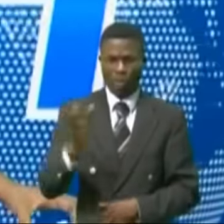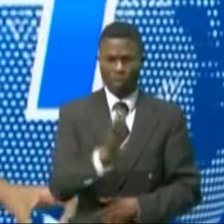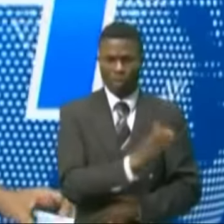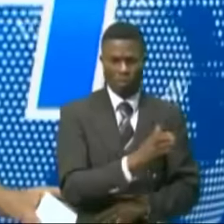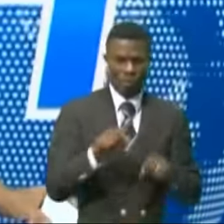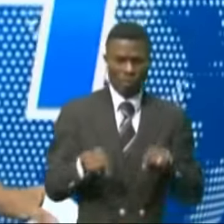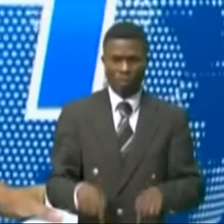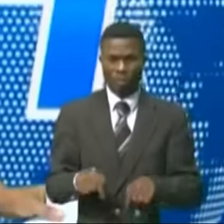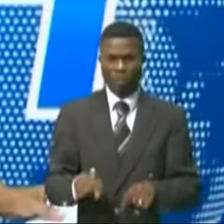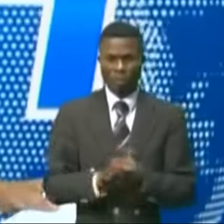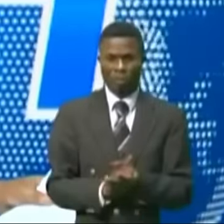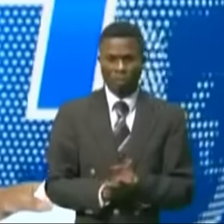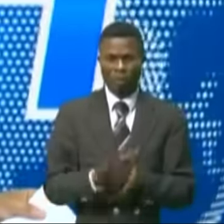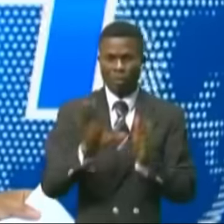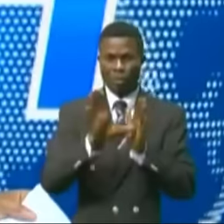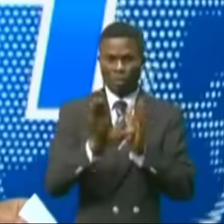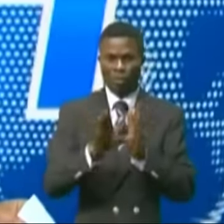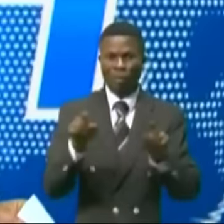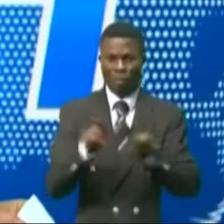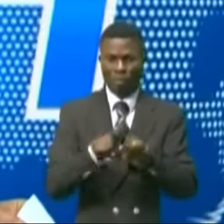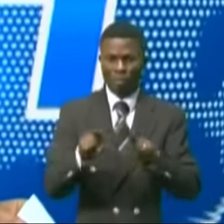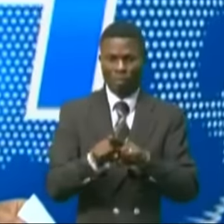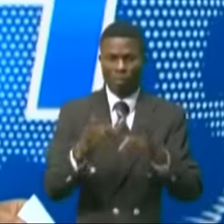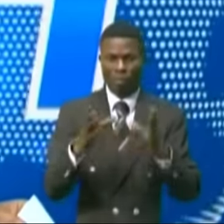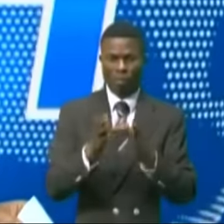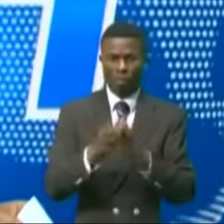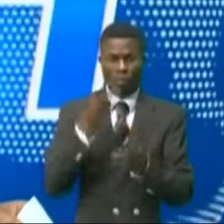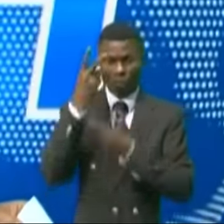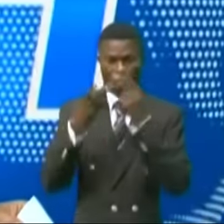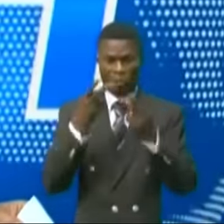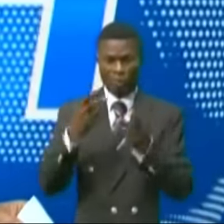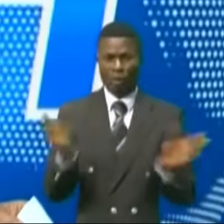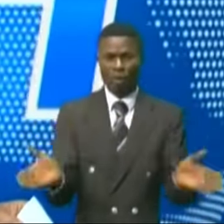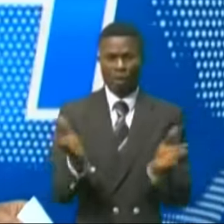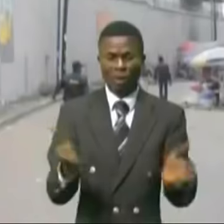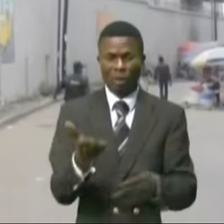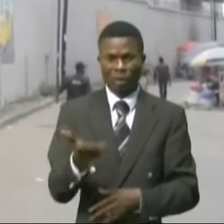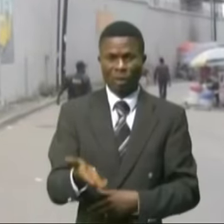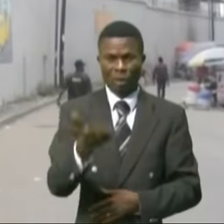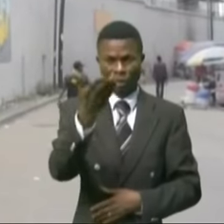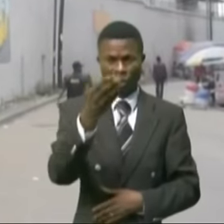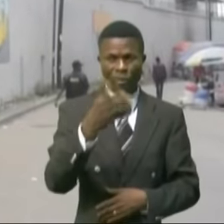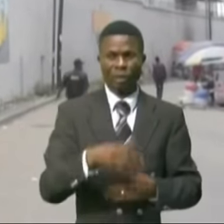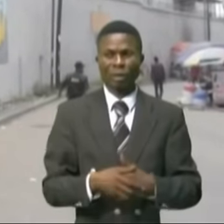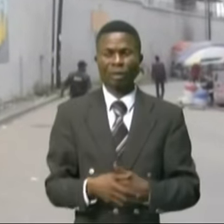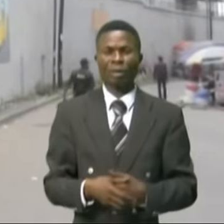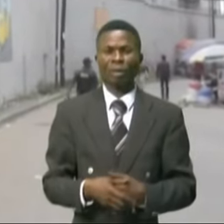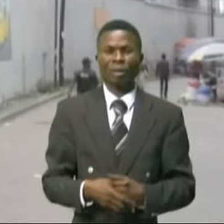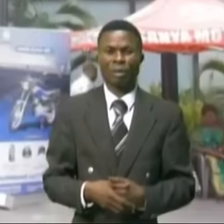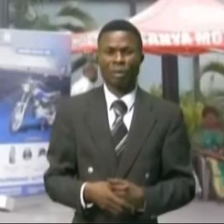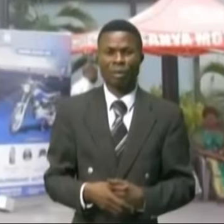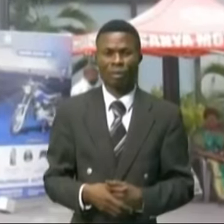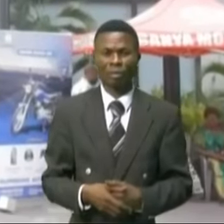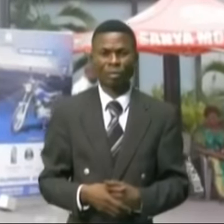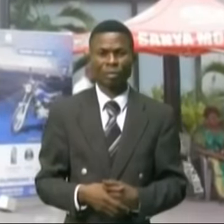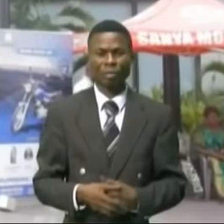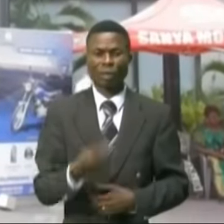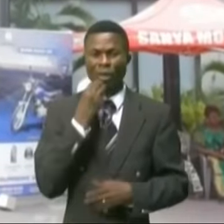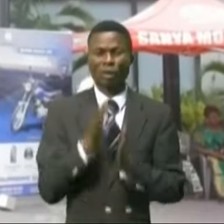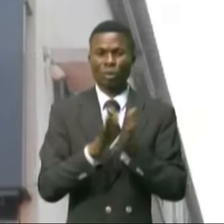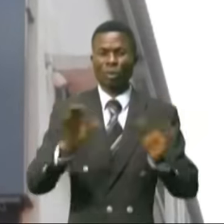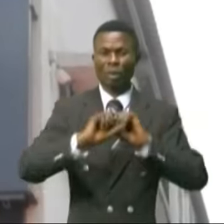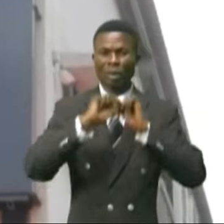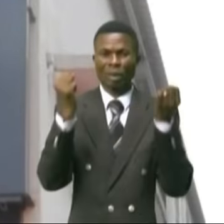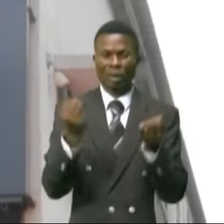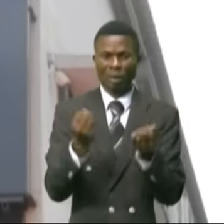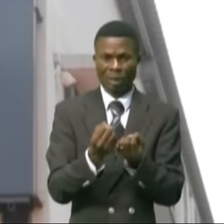À présent, cet élément en rapport avec une visite de réconfort. Suivez. En visite à la direction générale de l'entreprise